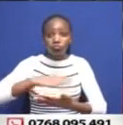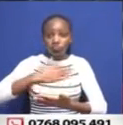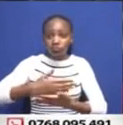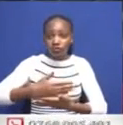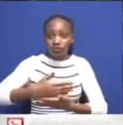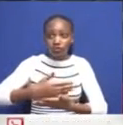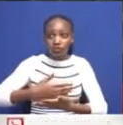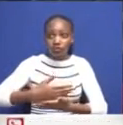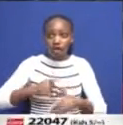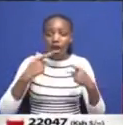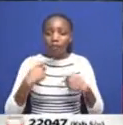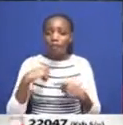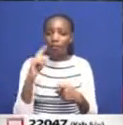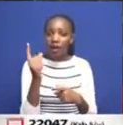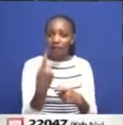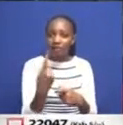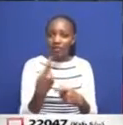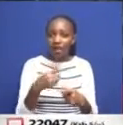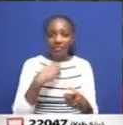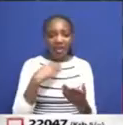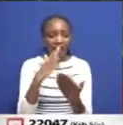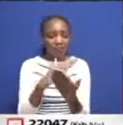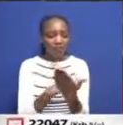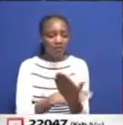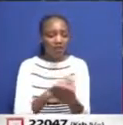Mtu anaingia tu kwa studio na programu anaimba,